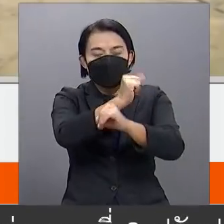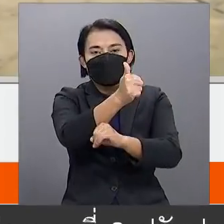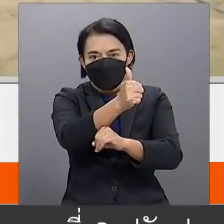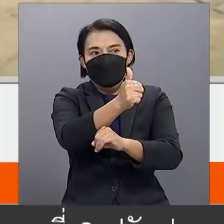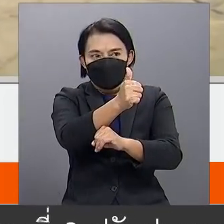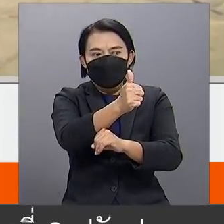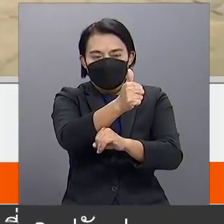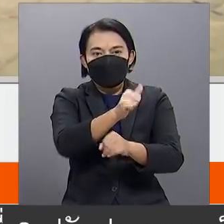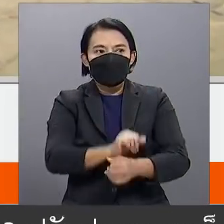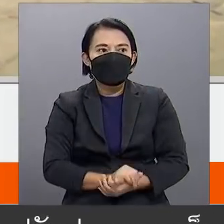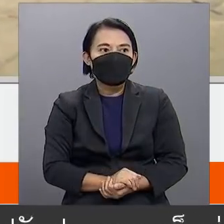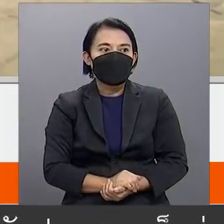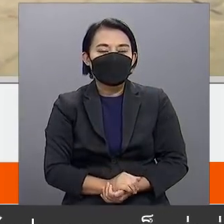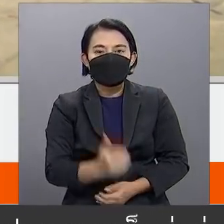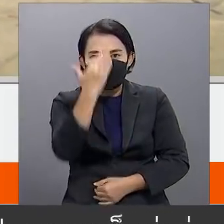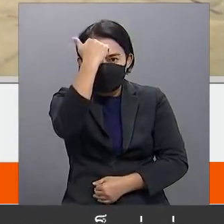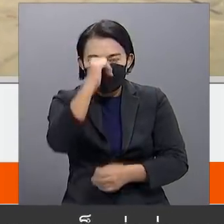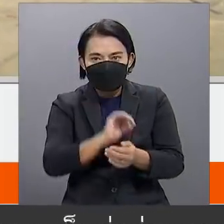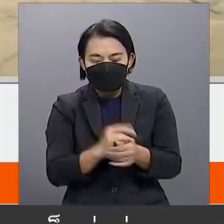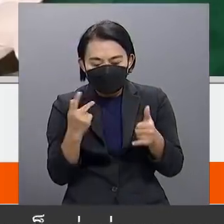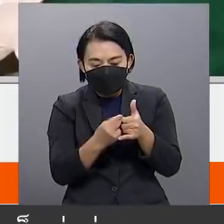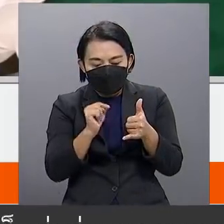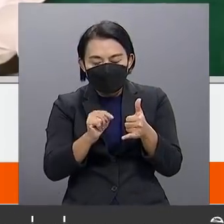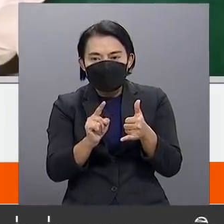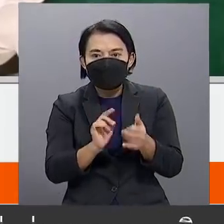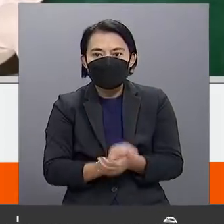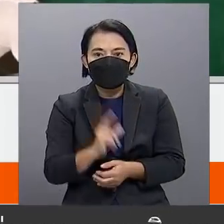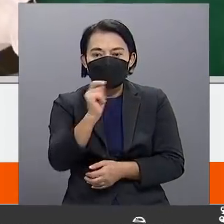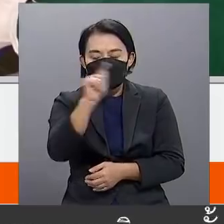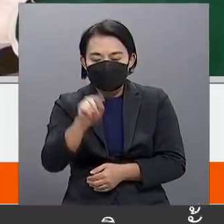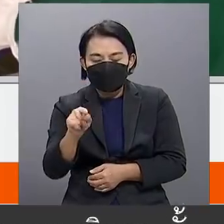ว่